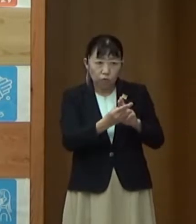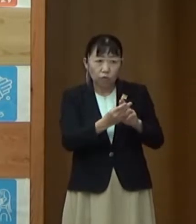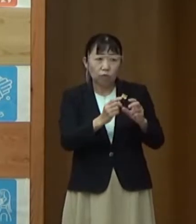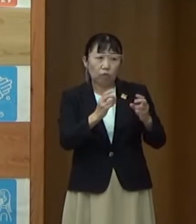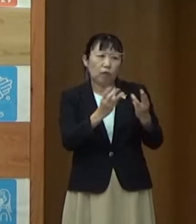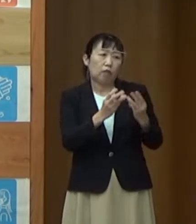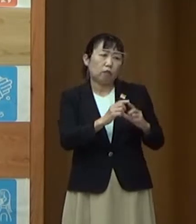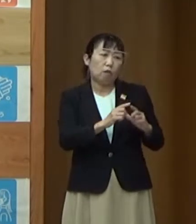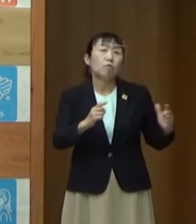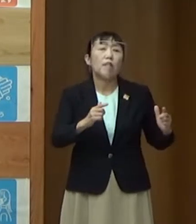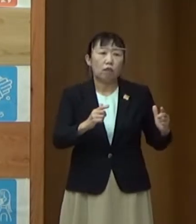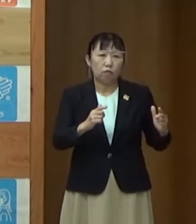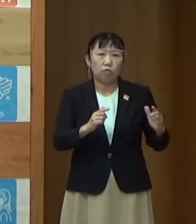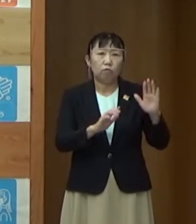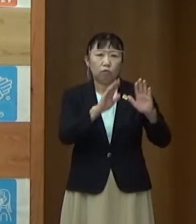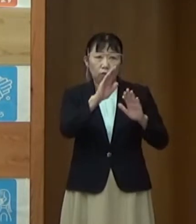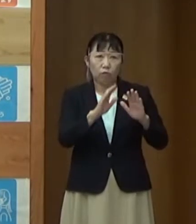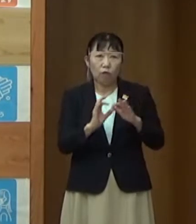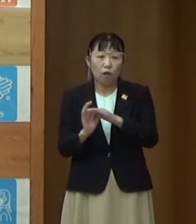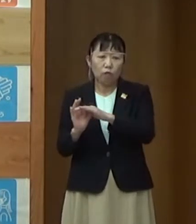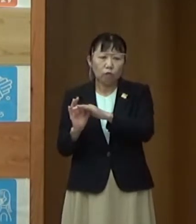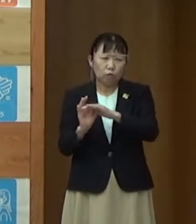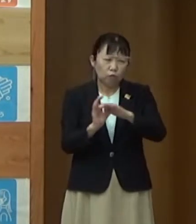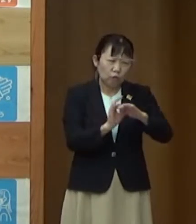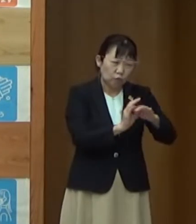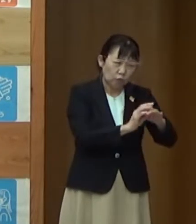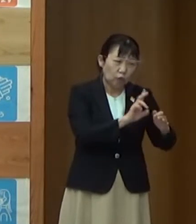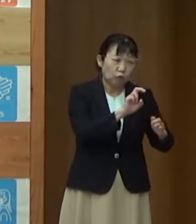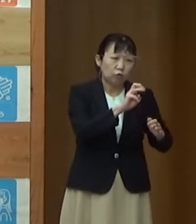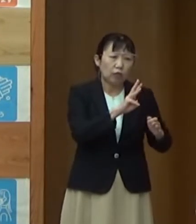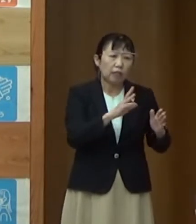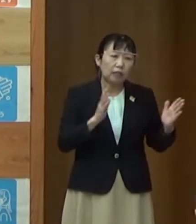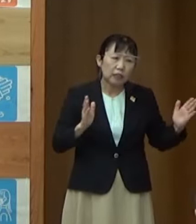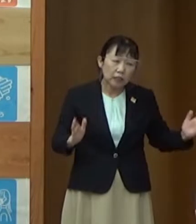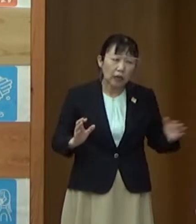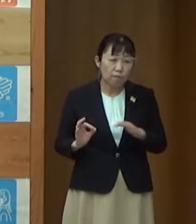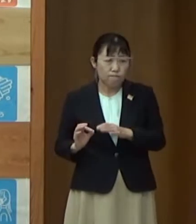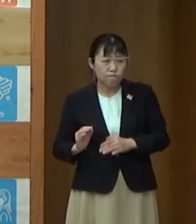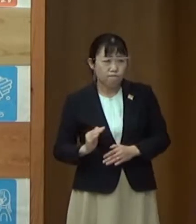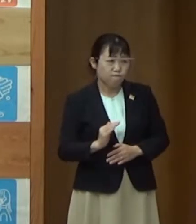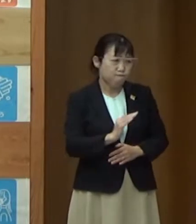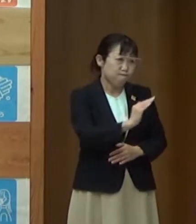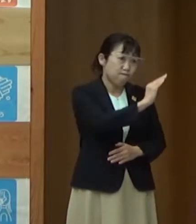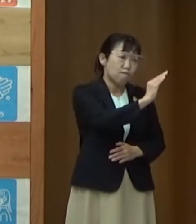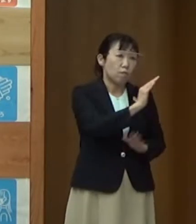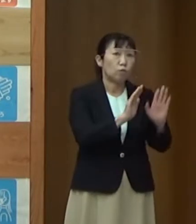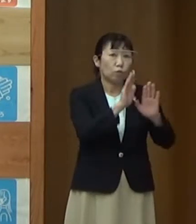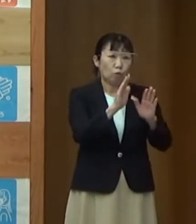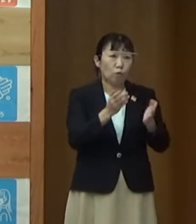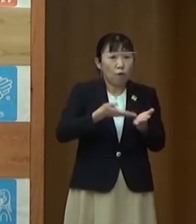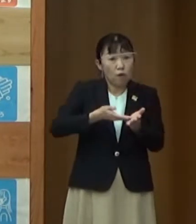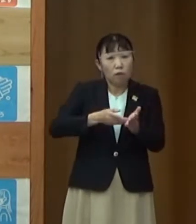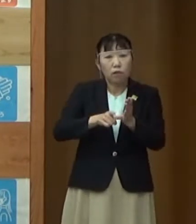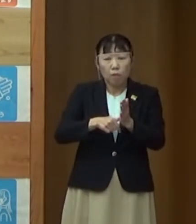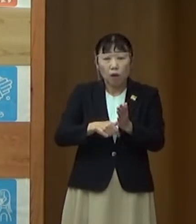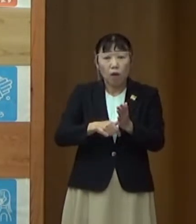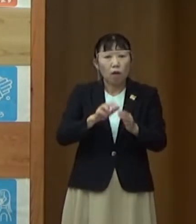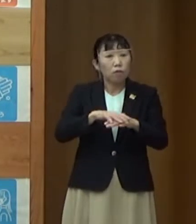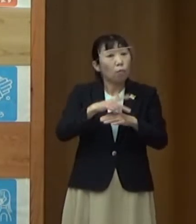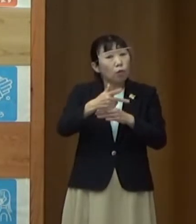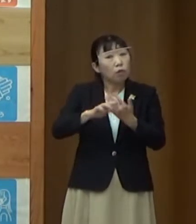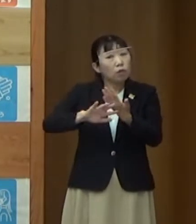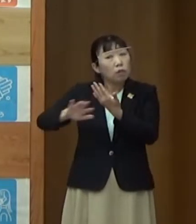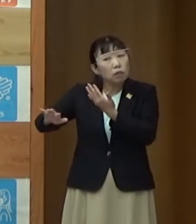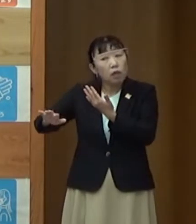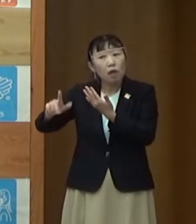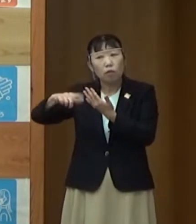が増加している、また連続して13日間増加していることなどを考えますと、確かに札幌以外の感染が抑